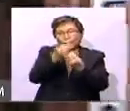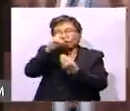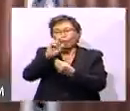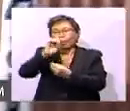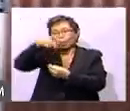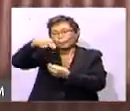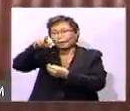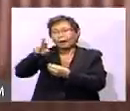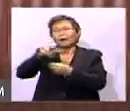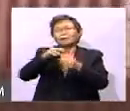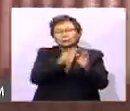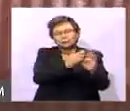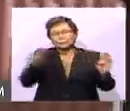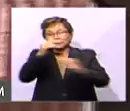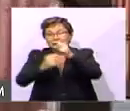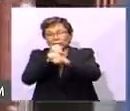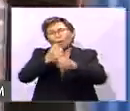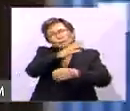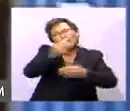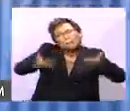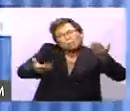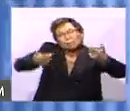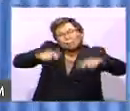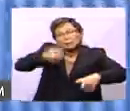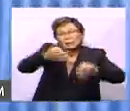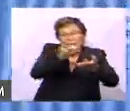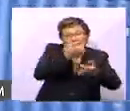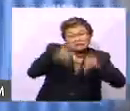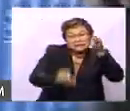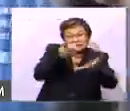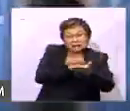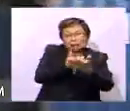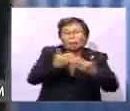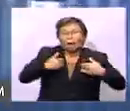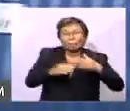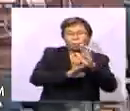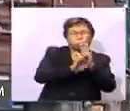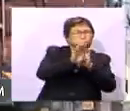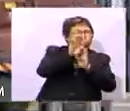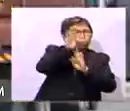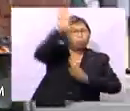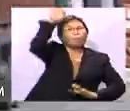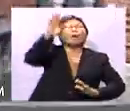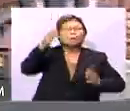sepanjang tahun ini. Namun beliau tidak menolak ia mungkin berlaku jika ekonomi Malaysia mengalami pertumbuhan yang sangat menggalakkan.